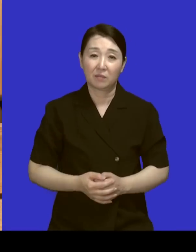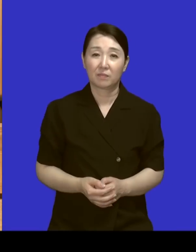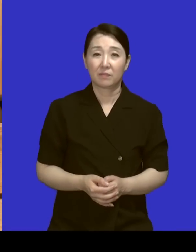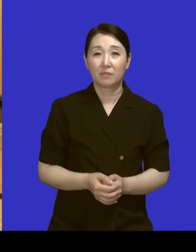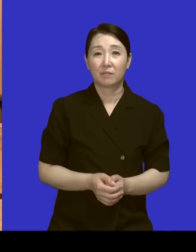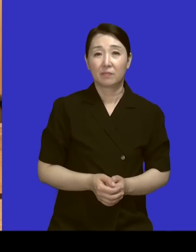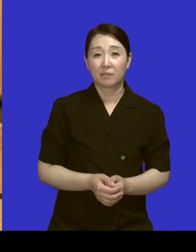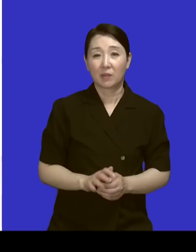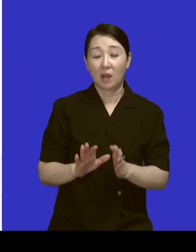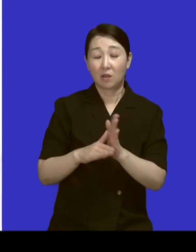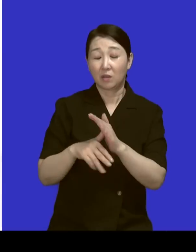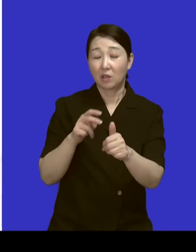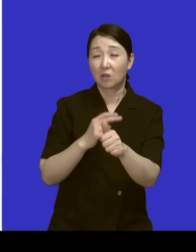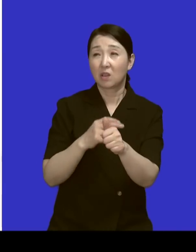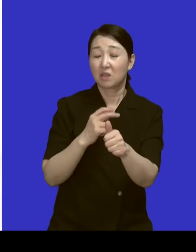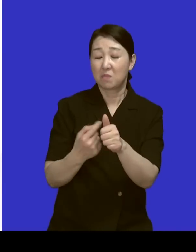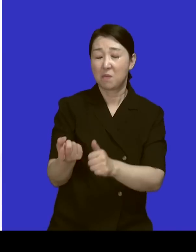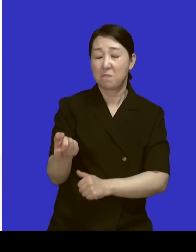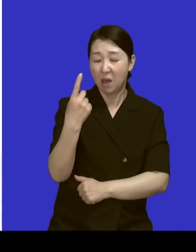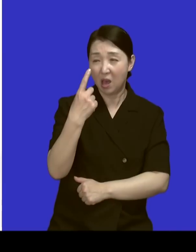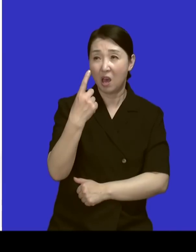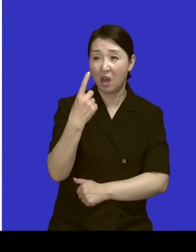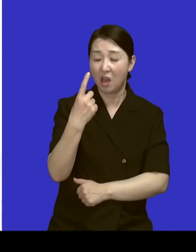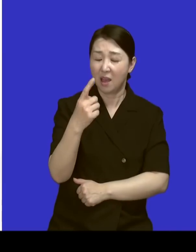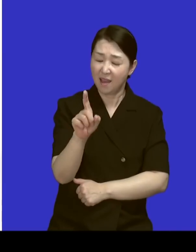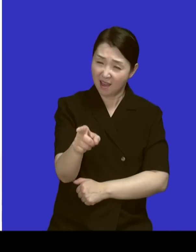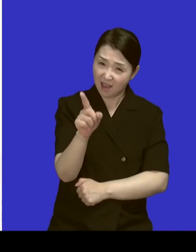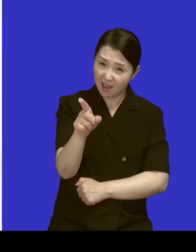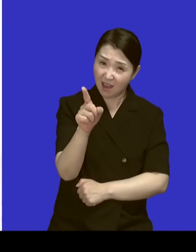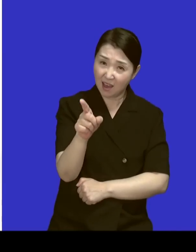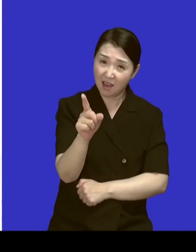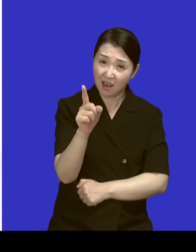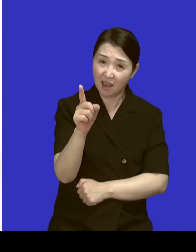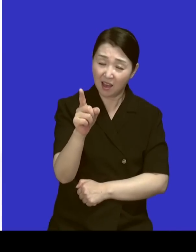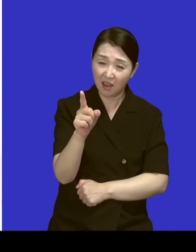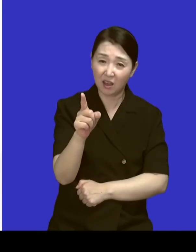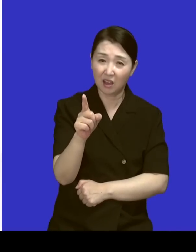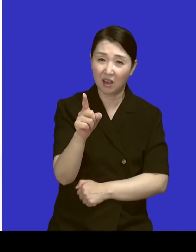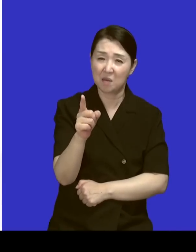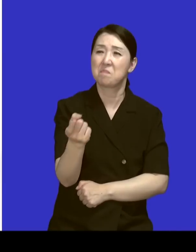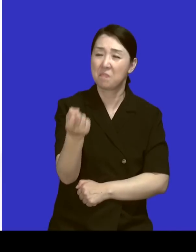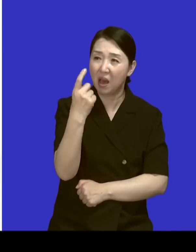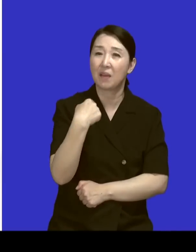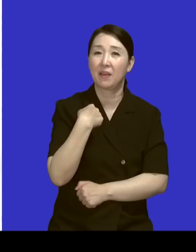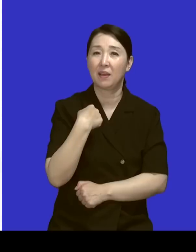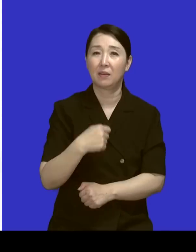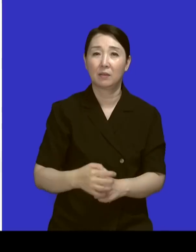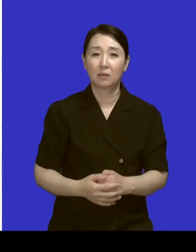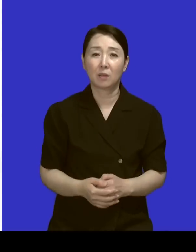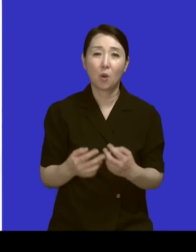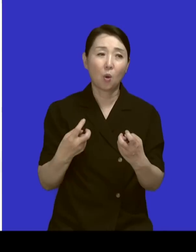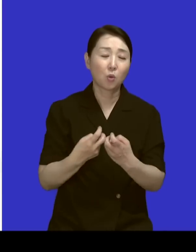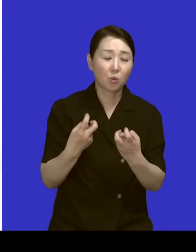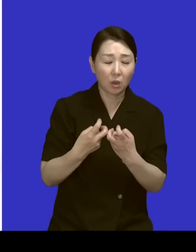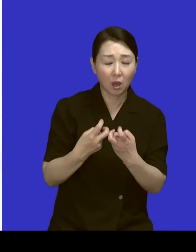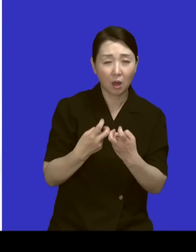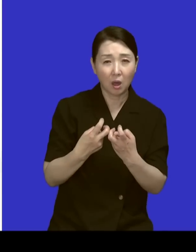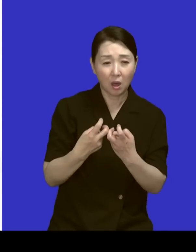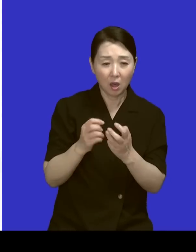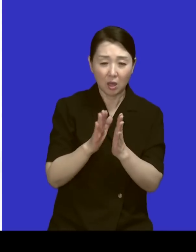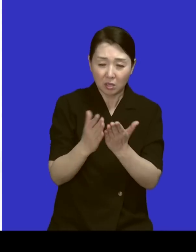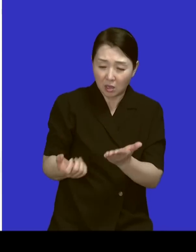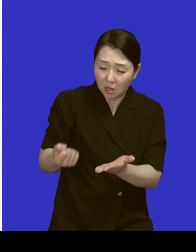저는 그때 선생님한테 찍혔어요. 말 안 듣는 학생으로. 예. 그래서 어떻게 해야 되지? 도저히 들고 다닐 수가